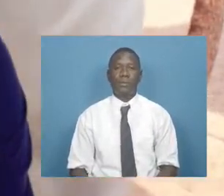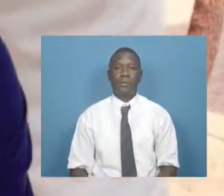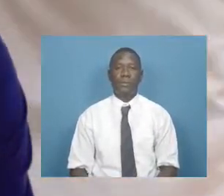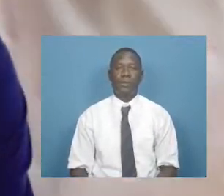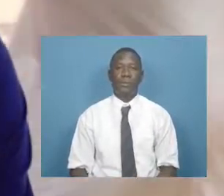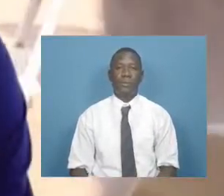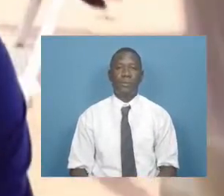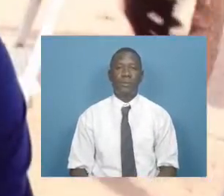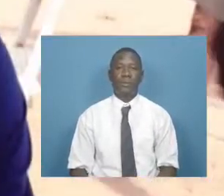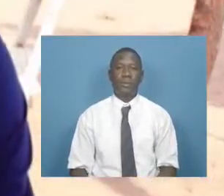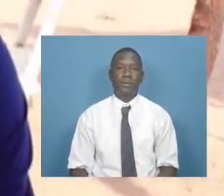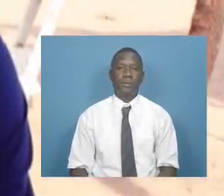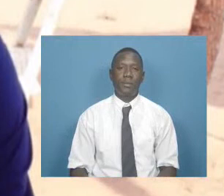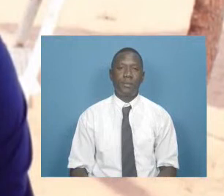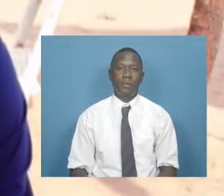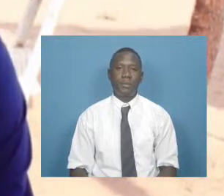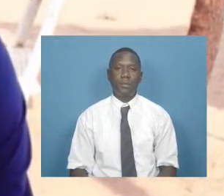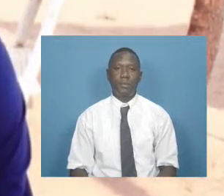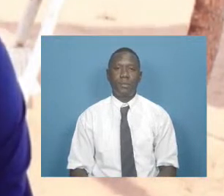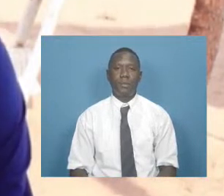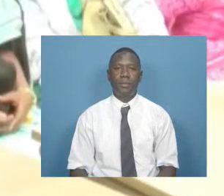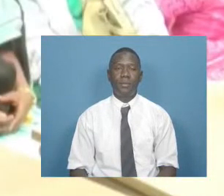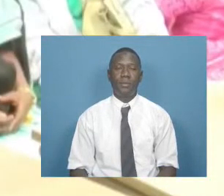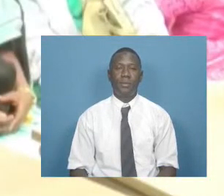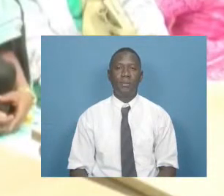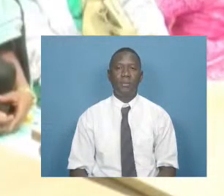أنزل إليه من